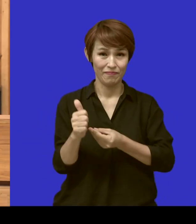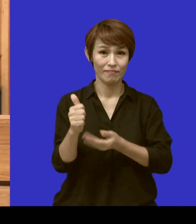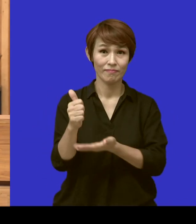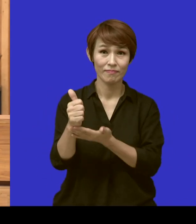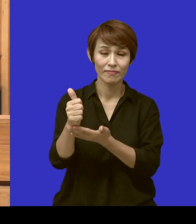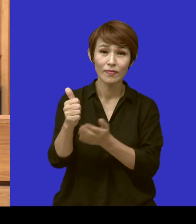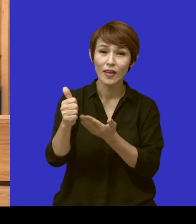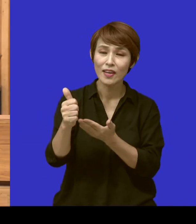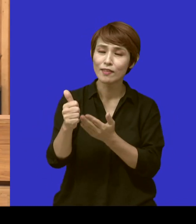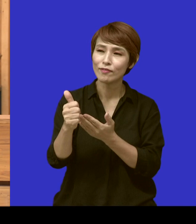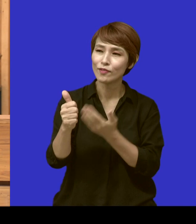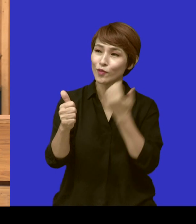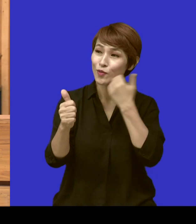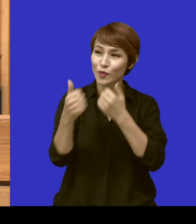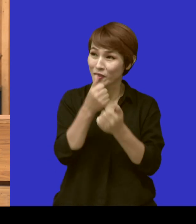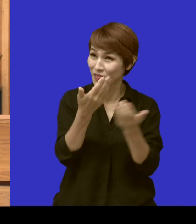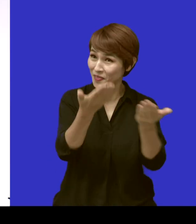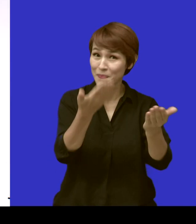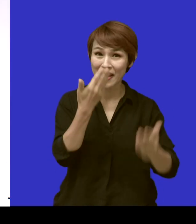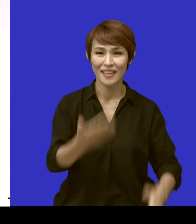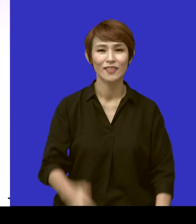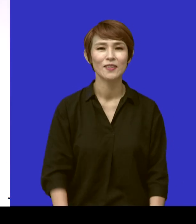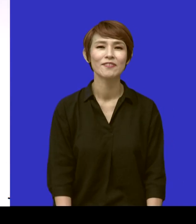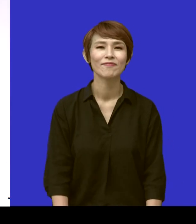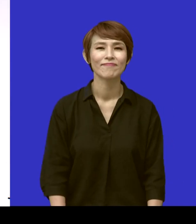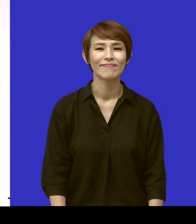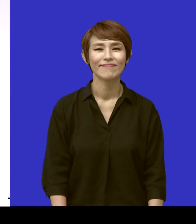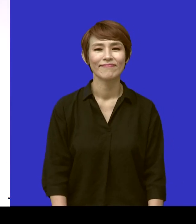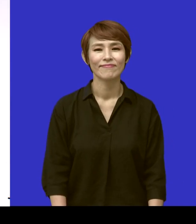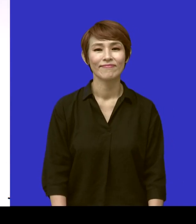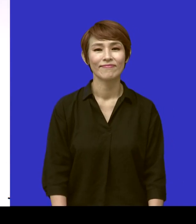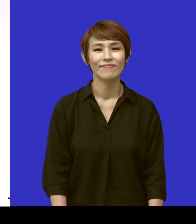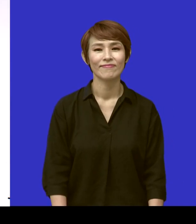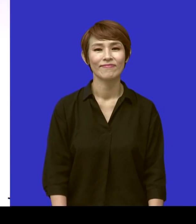우리 통역사님 직접 소개 좀 해주실 수 있을까요? 네, 저는